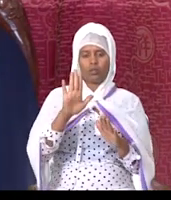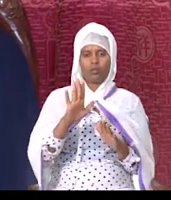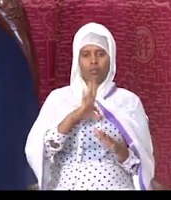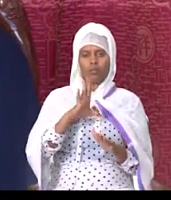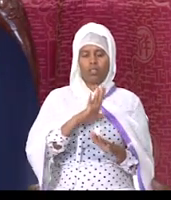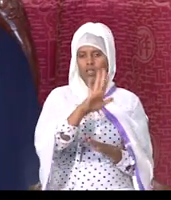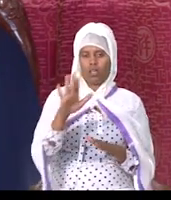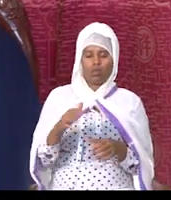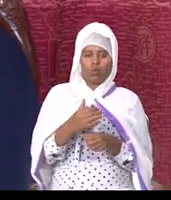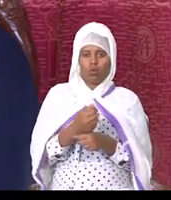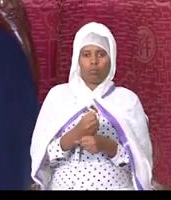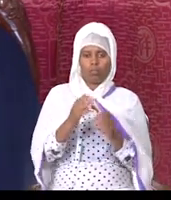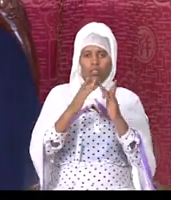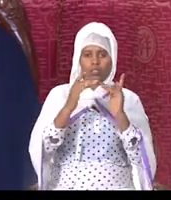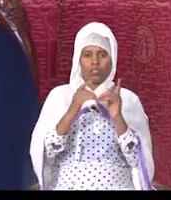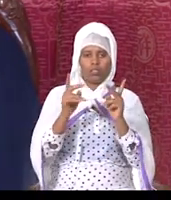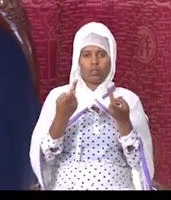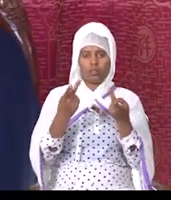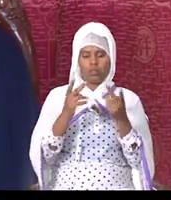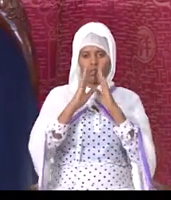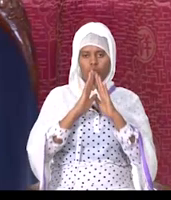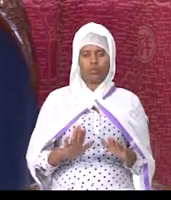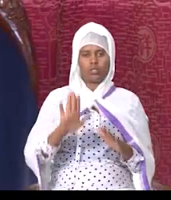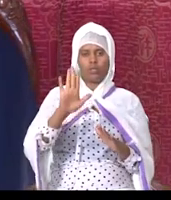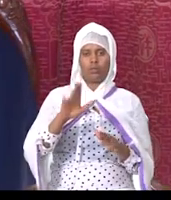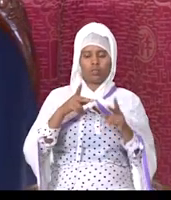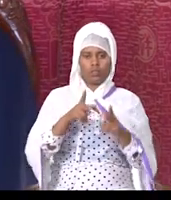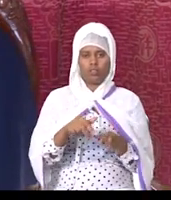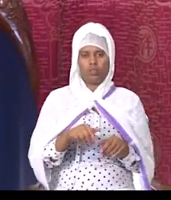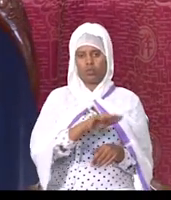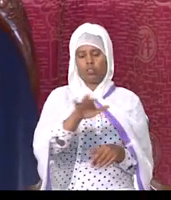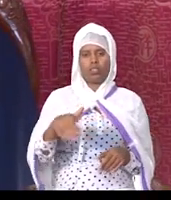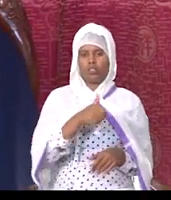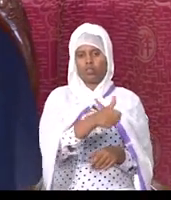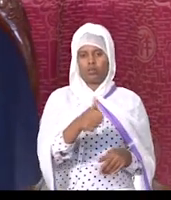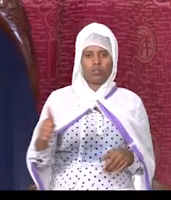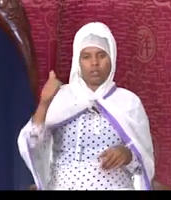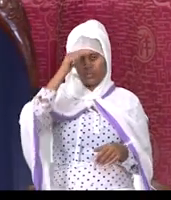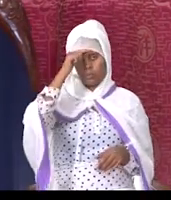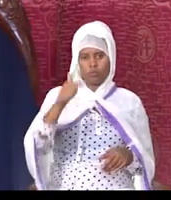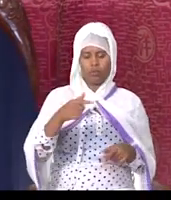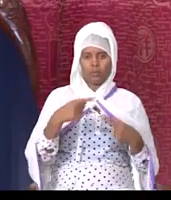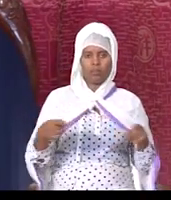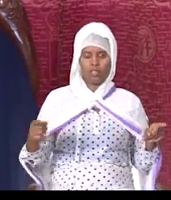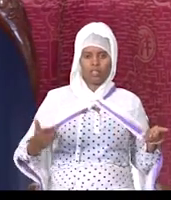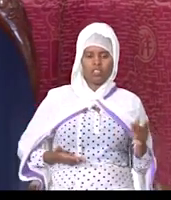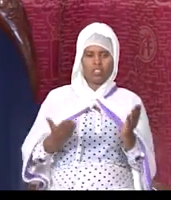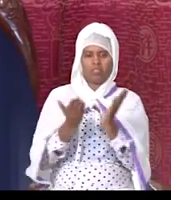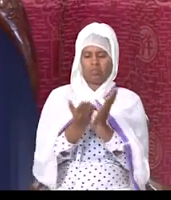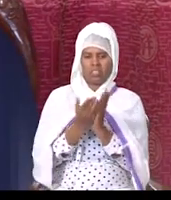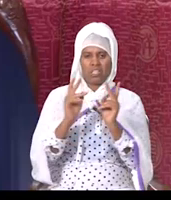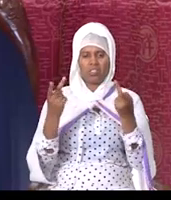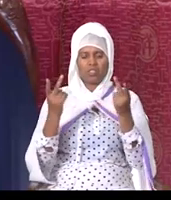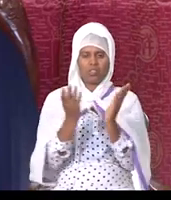ንቁም በብህላወይነ ኢሉ ኣህዲኡ ወይ ማለት እዩ። ስለዚ ቤተ ክርስቲያንና እውን ናይ ቅዱስ ገብርኤል ቃል ሎሚ የድልያሎ ነስ ኮፍ ምእመን ብዝተፈላለየ ጋሻ